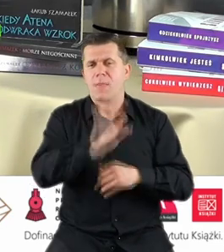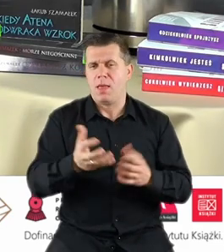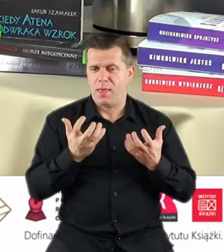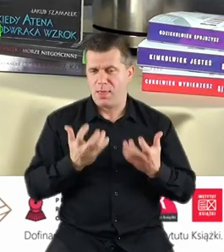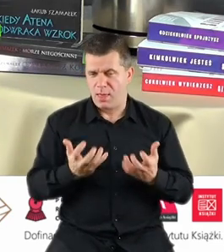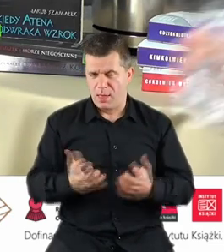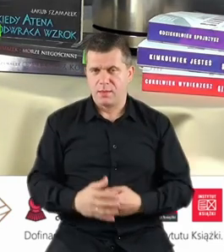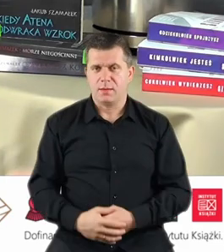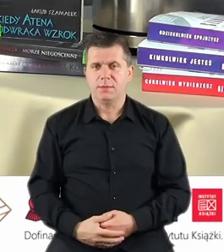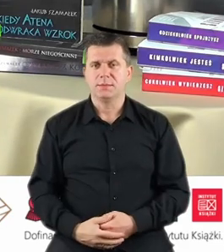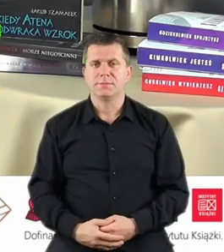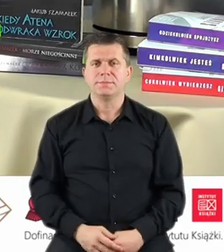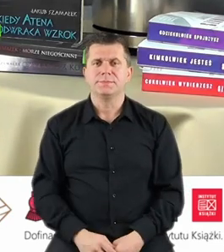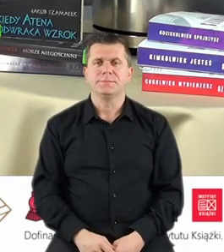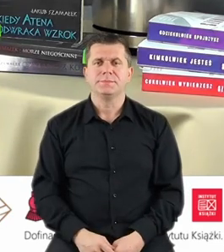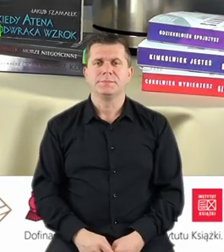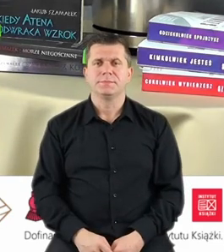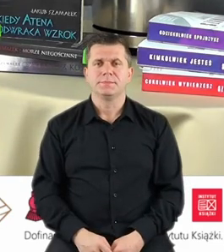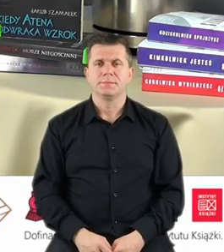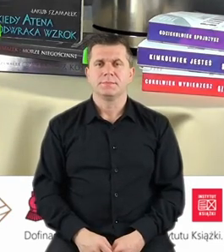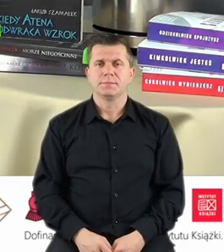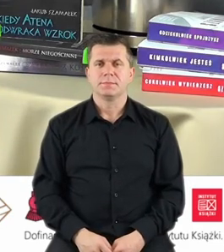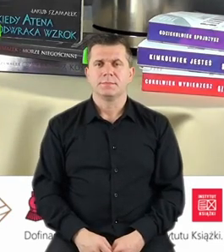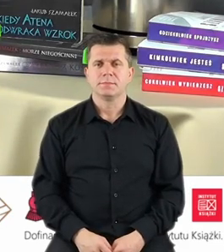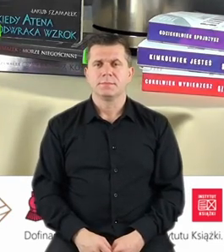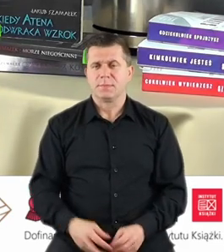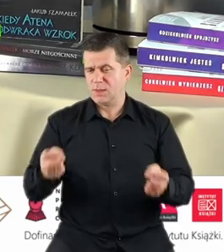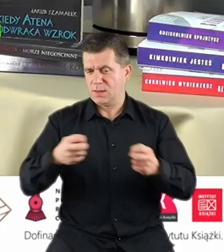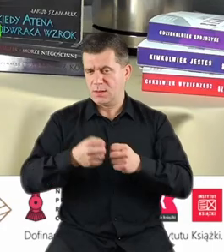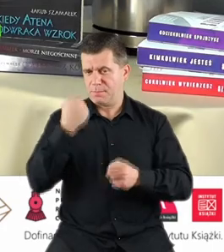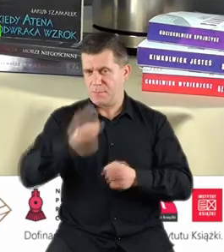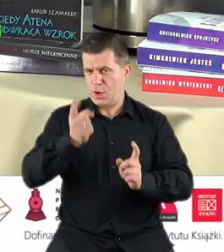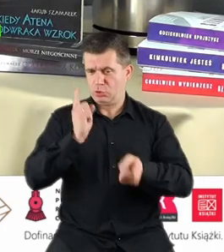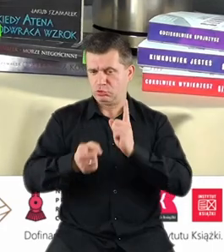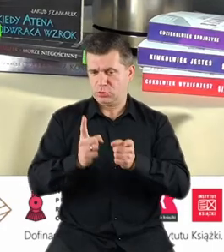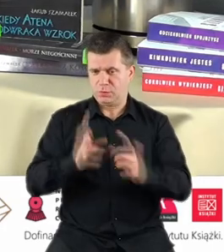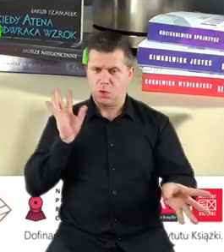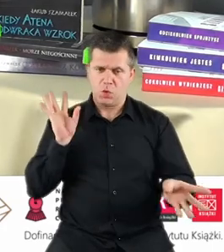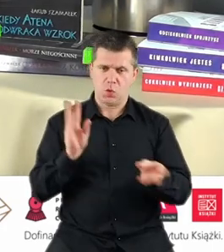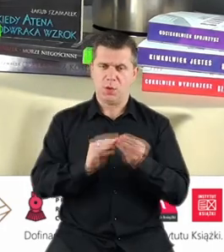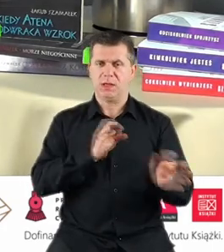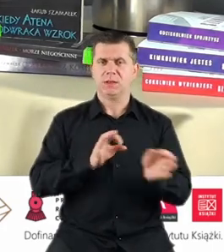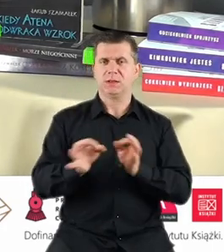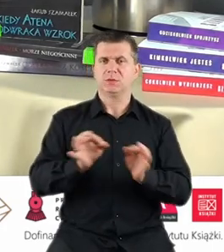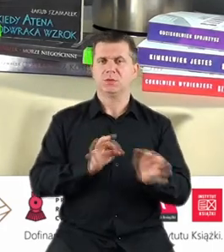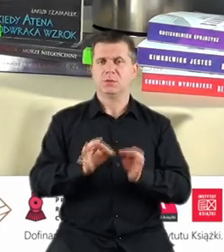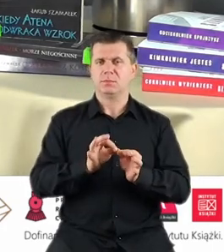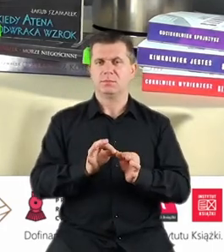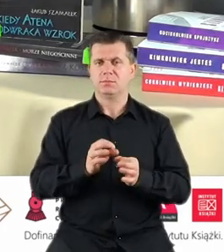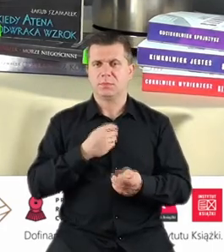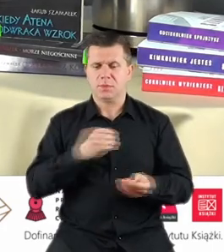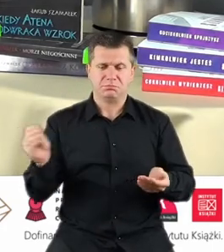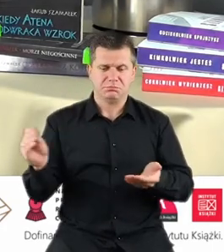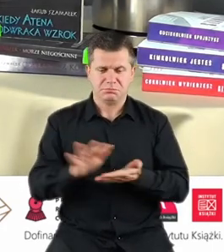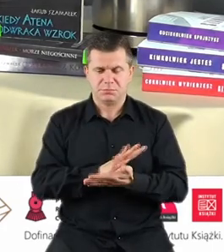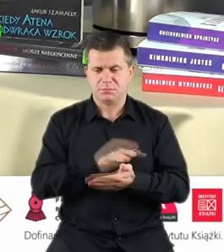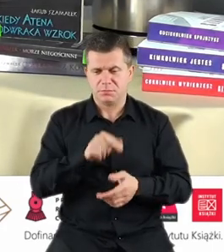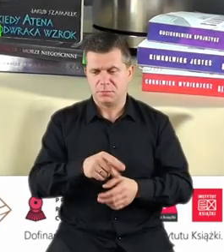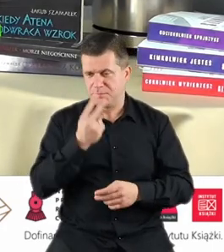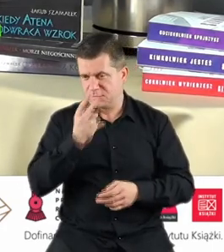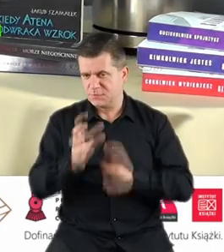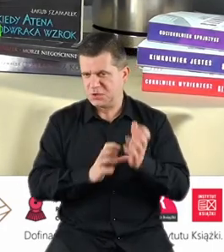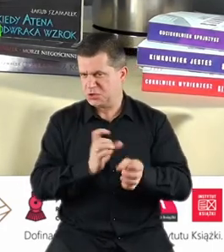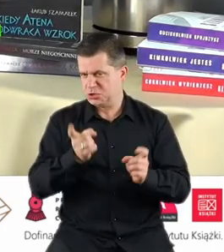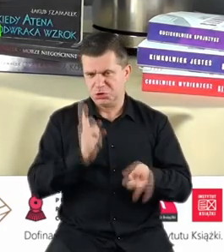chciało. Natomiast jakby ten internet bardzo szybko, jakby w skali historycznej, której jakby przywykłem postrzegać świat,